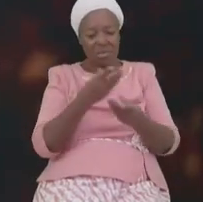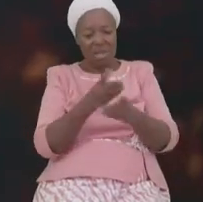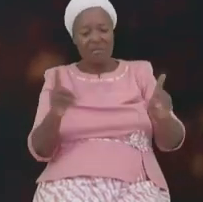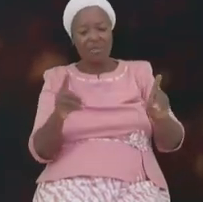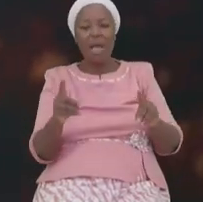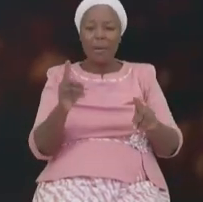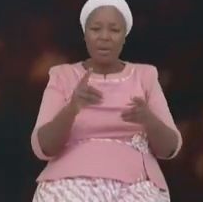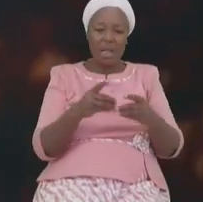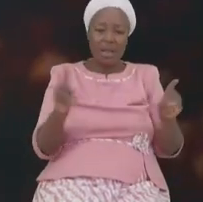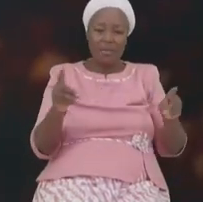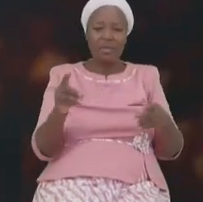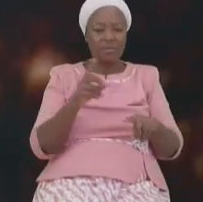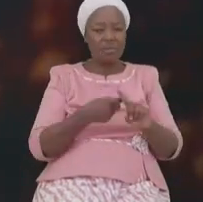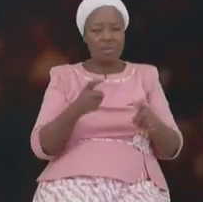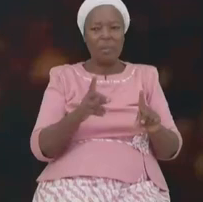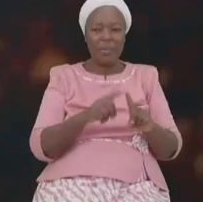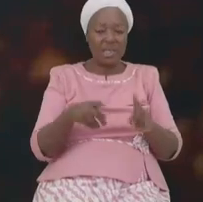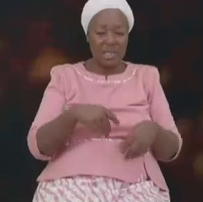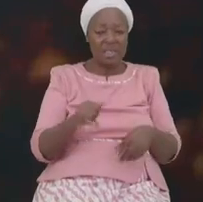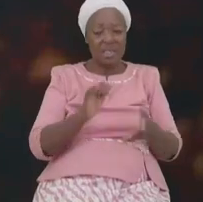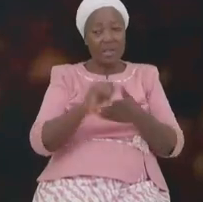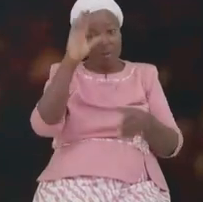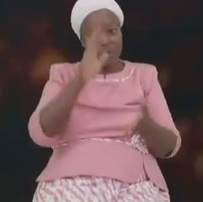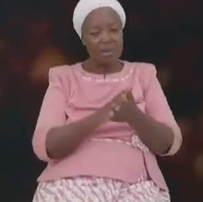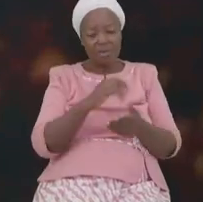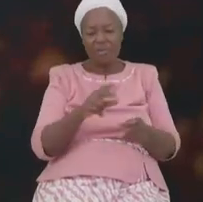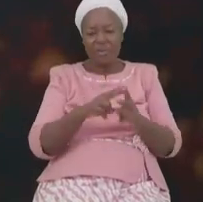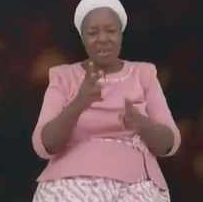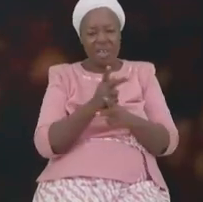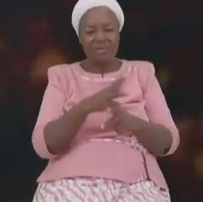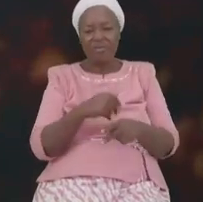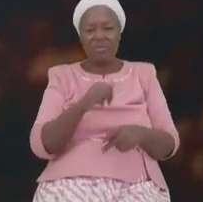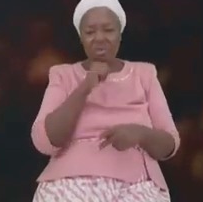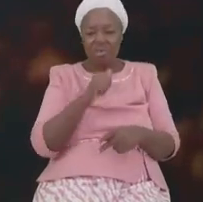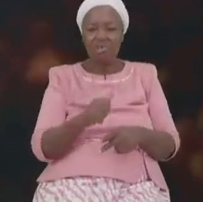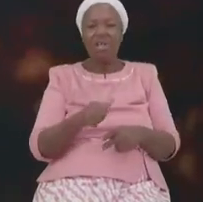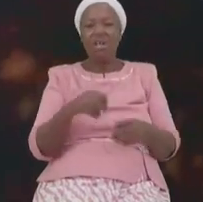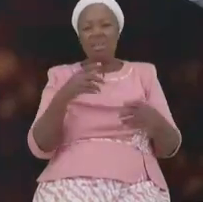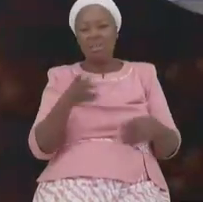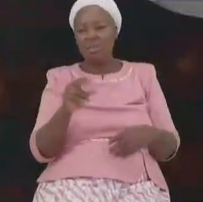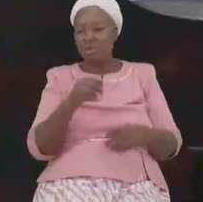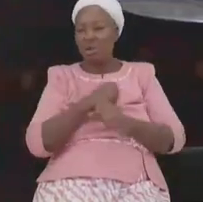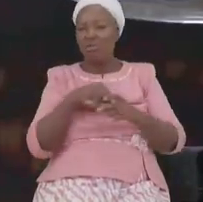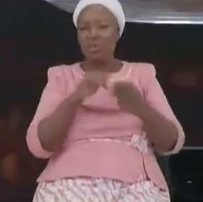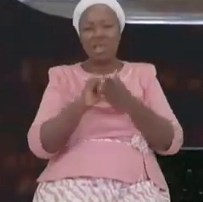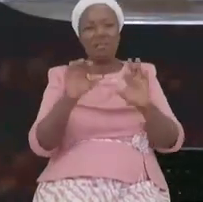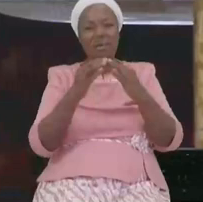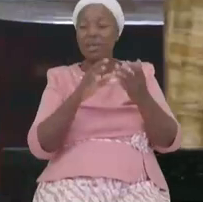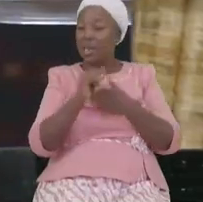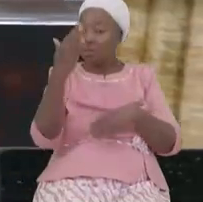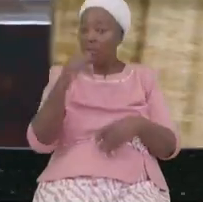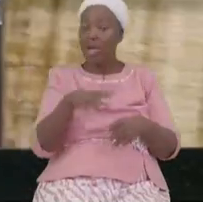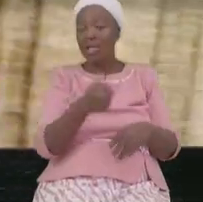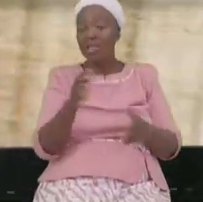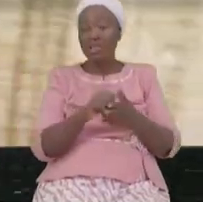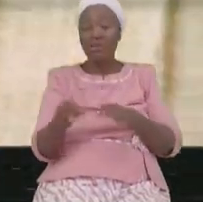il fera très attention comment interagir avec toi. Il n'y aura pas d'amour dans la famille. Voilà pourquoi, quel que soit ce que tu fais, n'importe